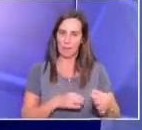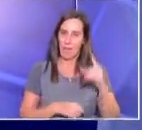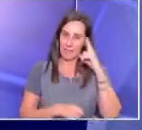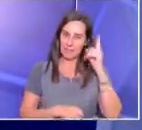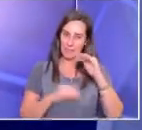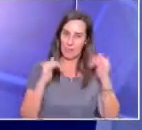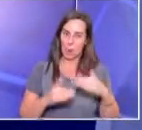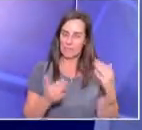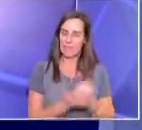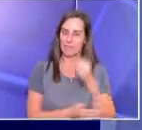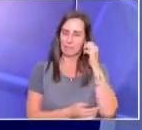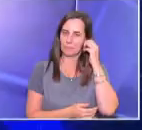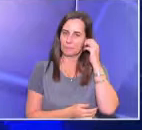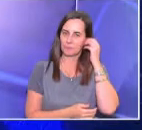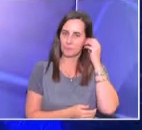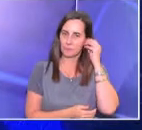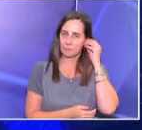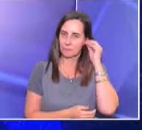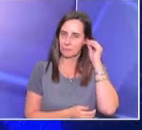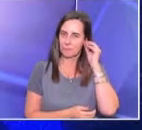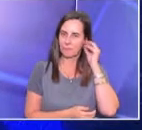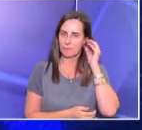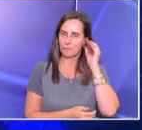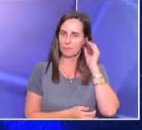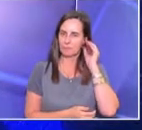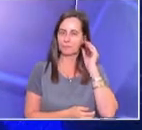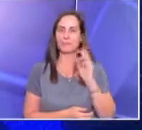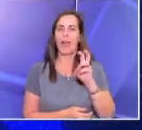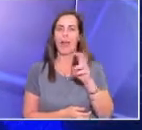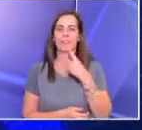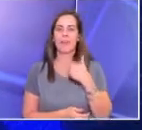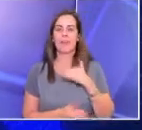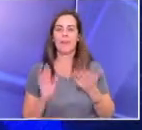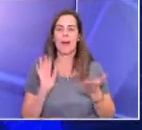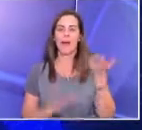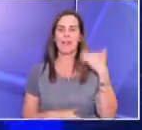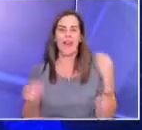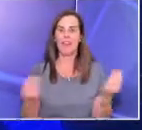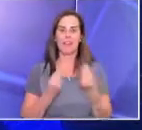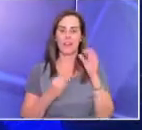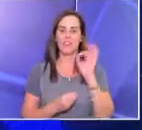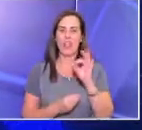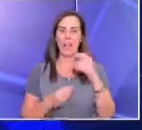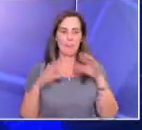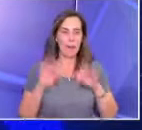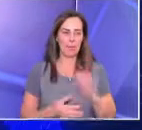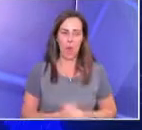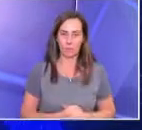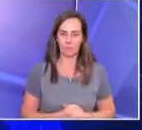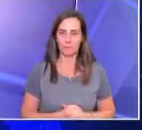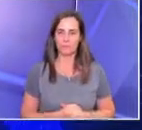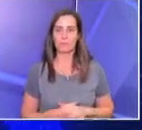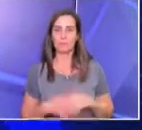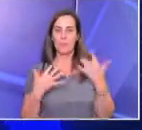לדעתי זה פחות הצליח. עדי, רגע, שנייה, חכה, אני שומע אותך הסוף. עדי, דבר איתי מה היה הדבר שלך מיום הבחירות. כמה